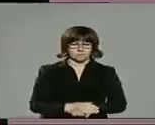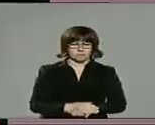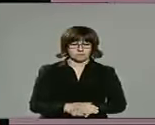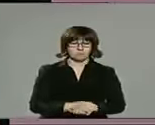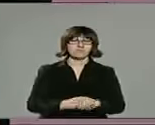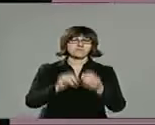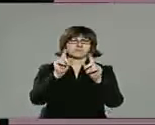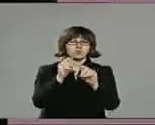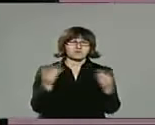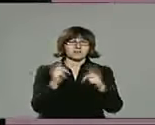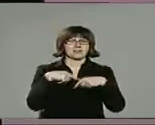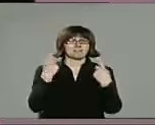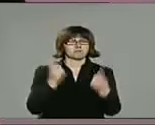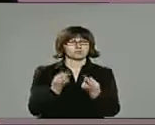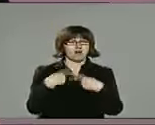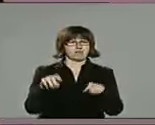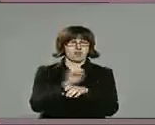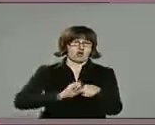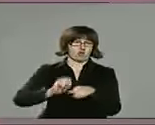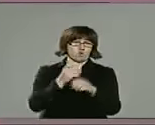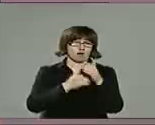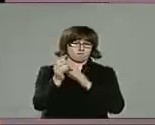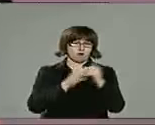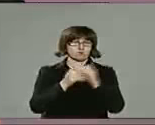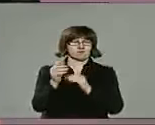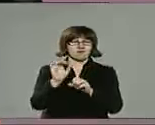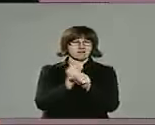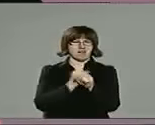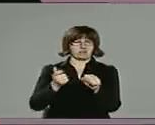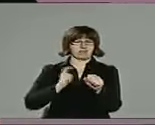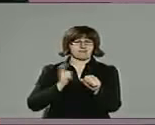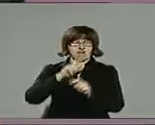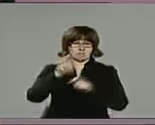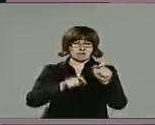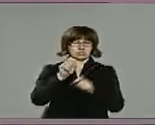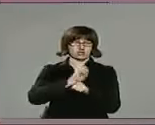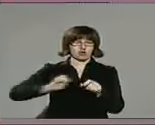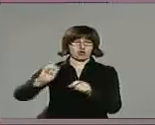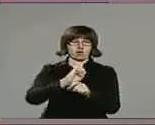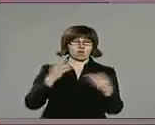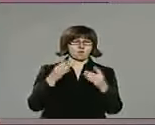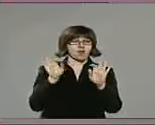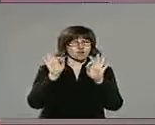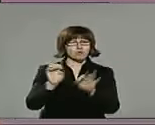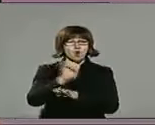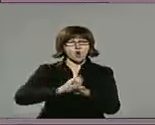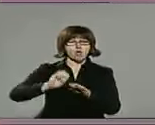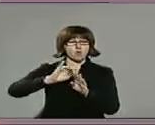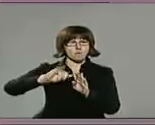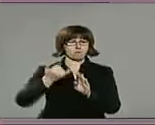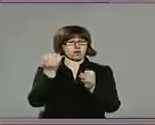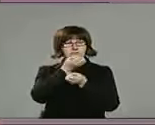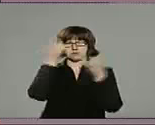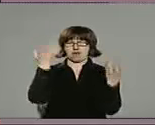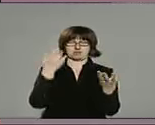Und das heißt, wir müssen auch ein anderes Europa bauen. Niemand kann erwarten, dass sich die Menschen in Europa für das europäische Projekt